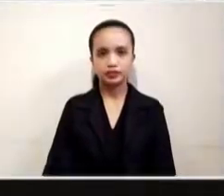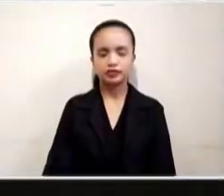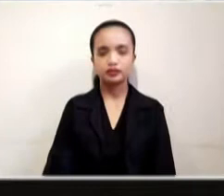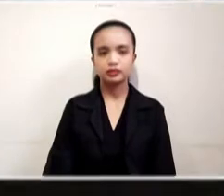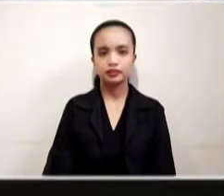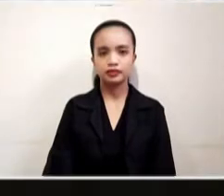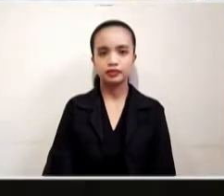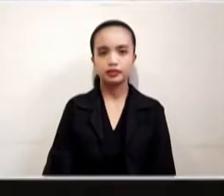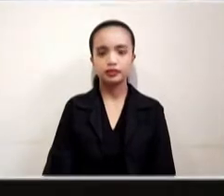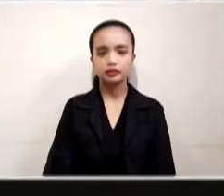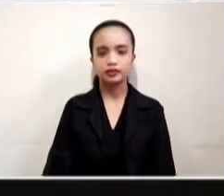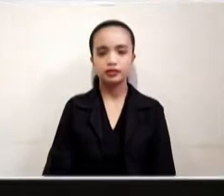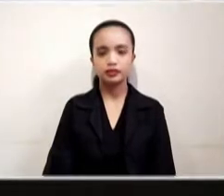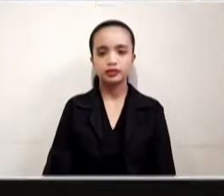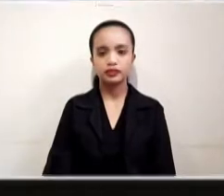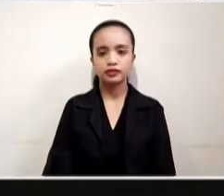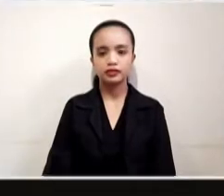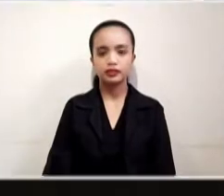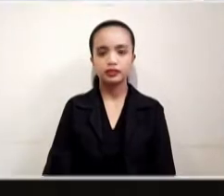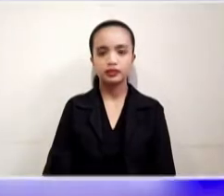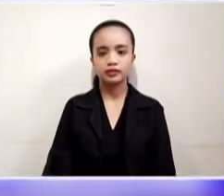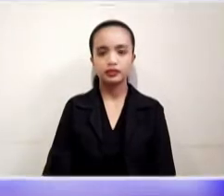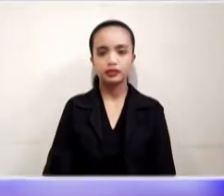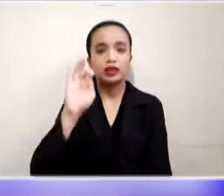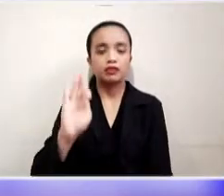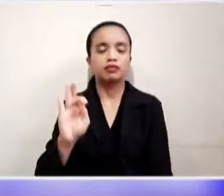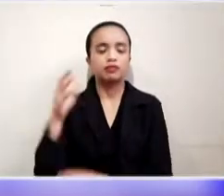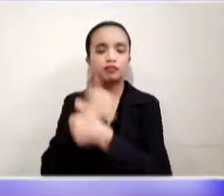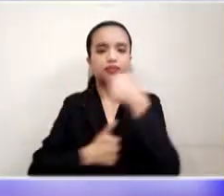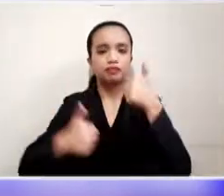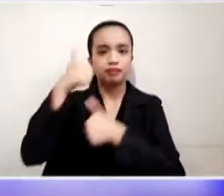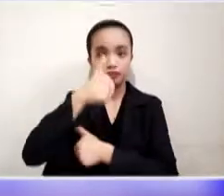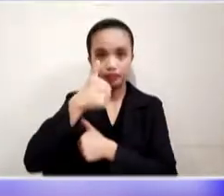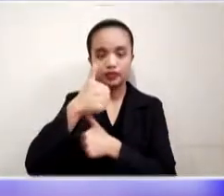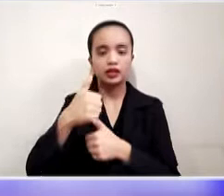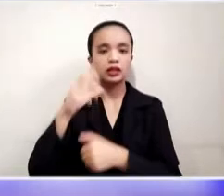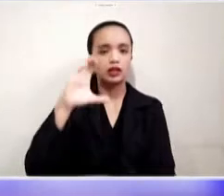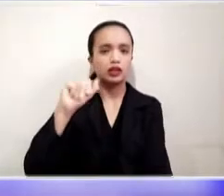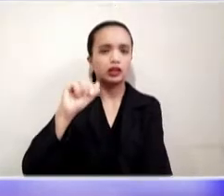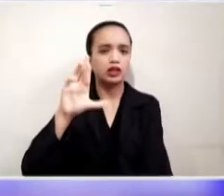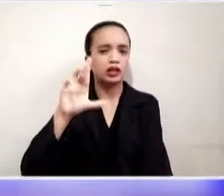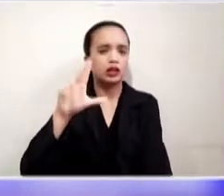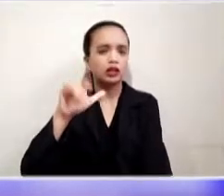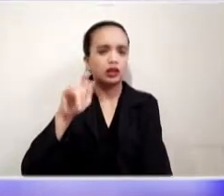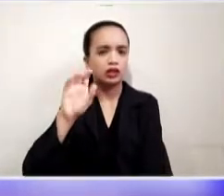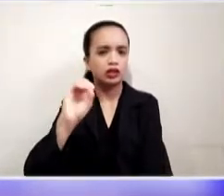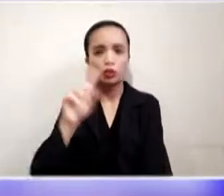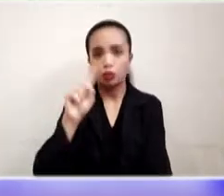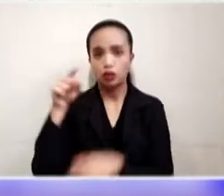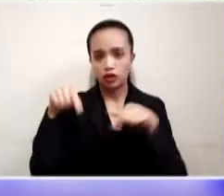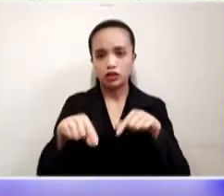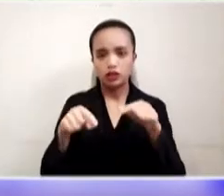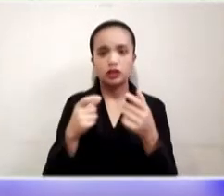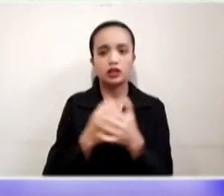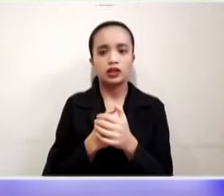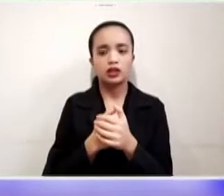Inlatag ni NDF COVID-19 Chief Implementer Secretary Carlito Galvez, dagiti naingat nga adtang ti gobyerno, itisidong ti Phase 2 ti National